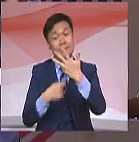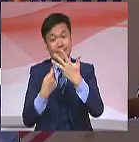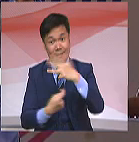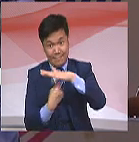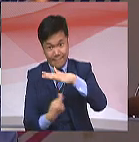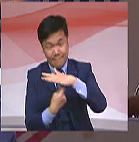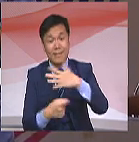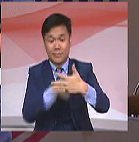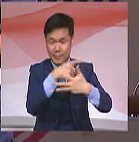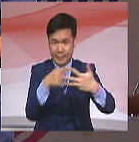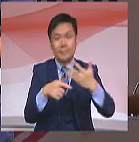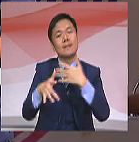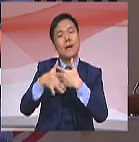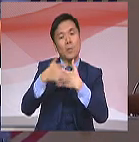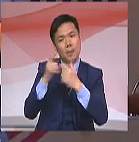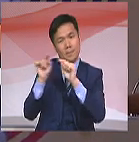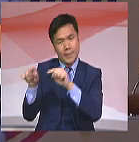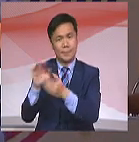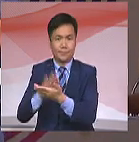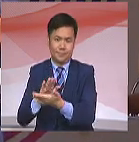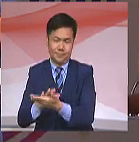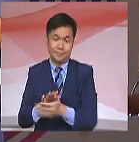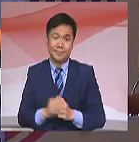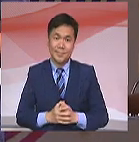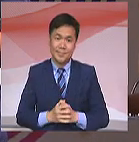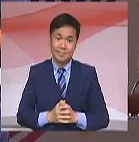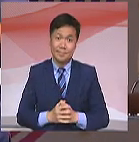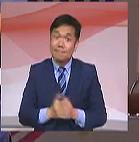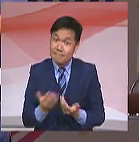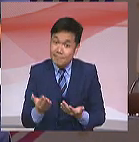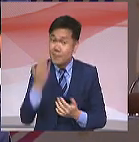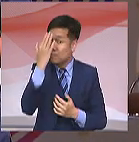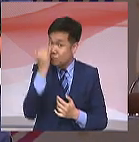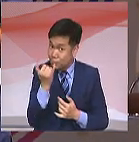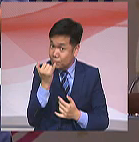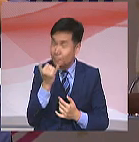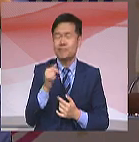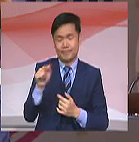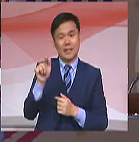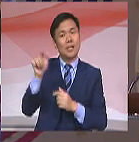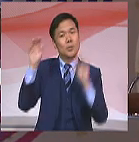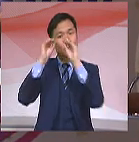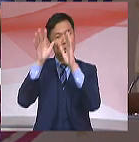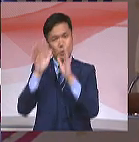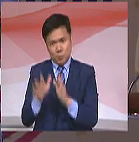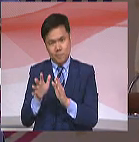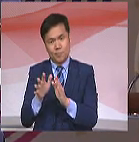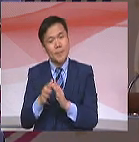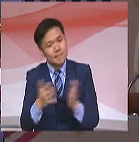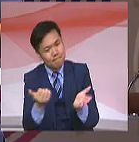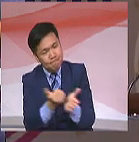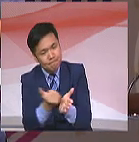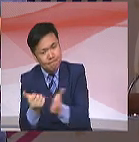akan ke sekolah terlebih dahulu. Ini akan memberi ruang kepada guru-guru untuk membiasakan anak-anak